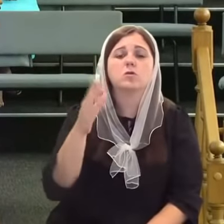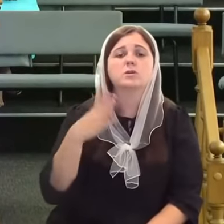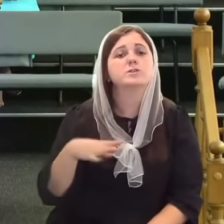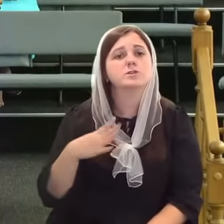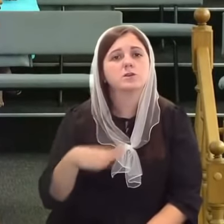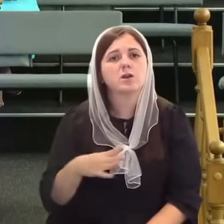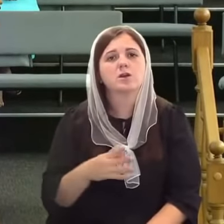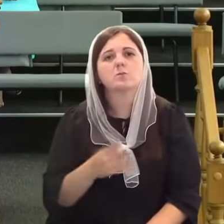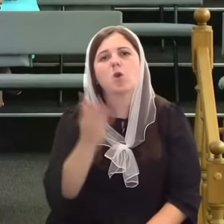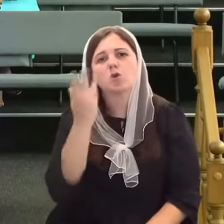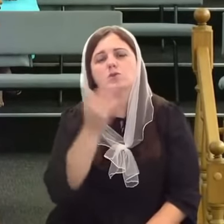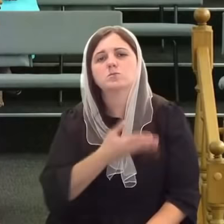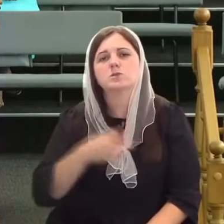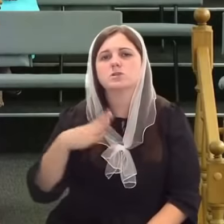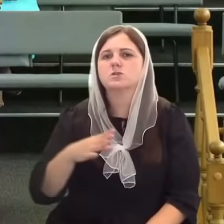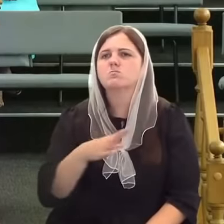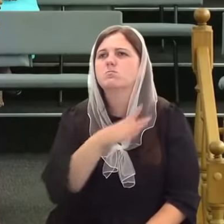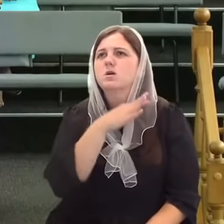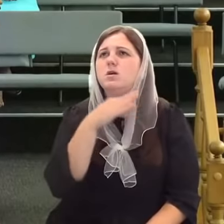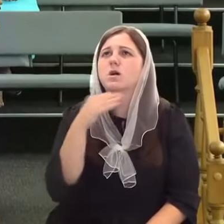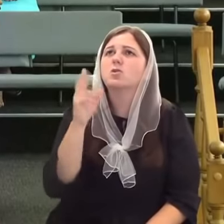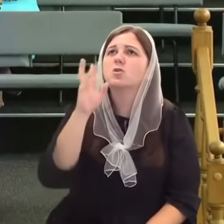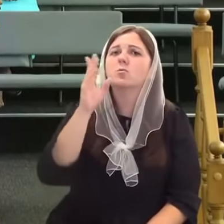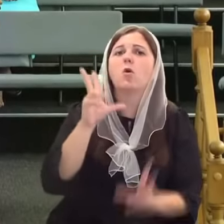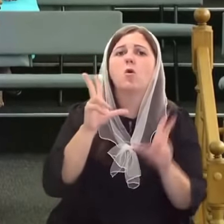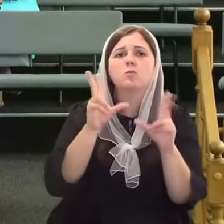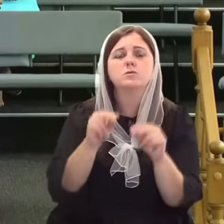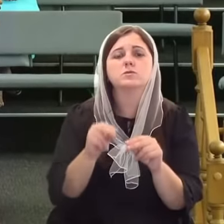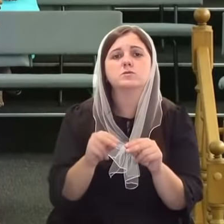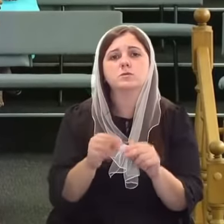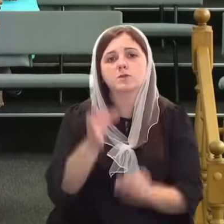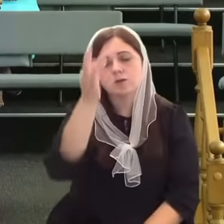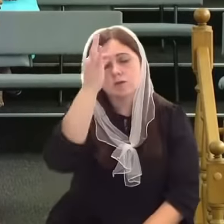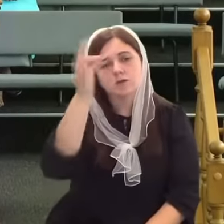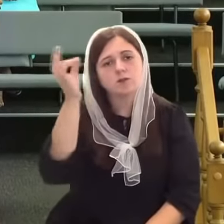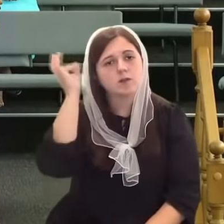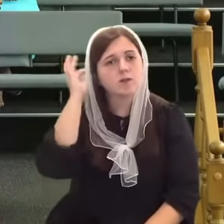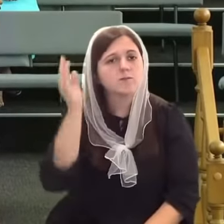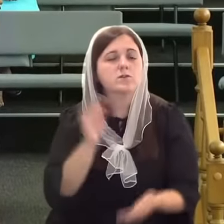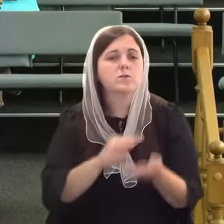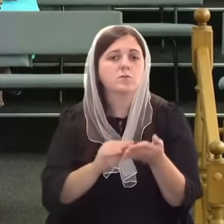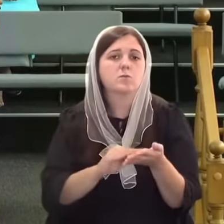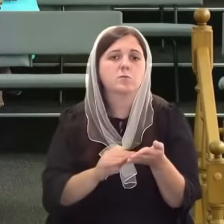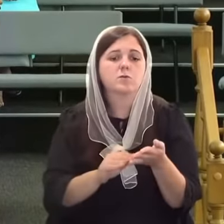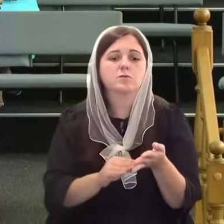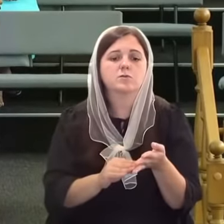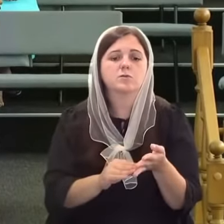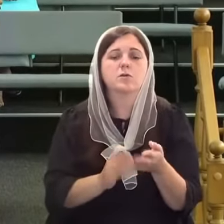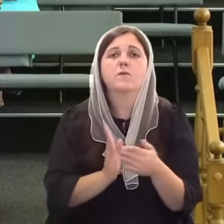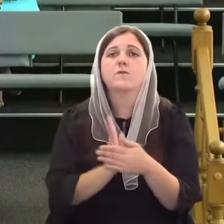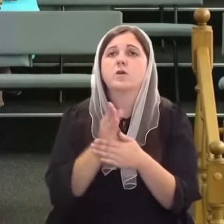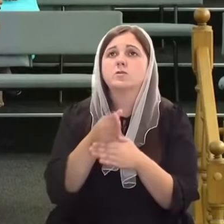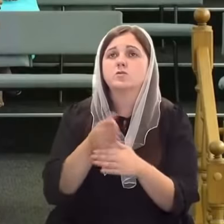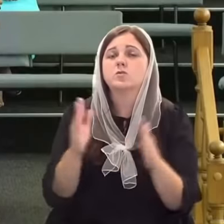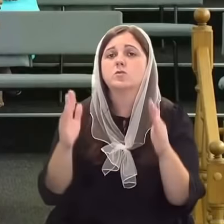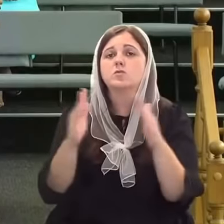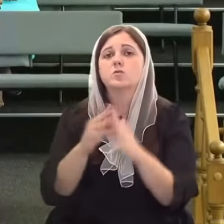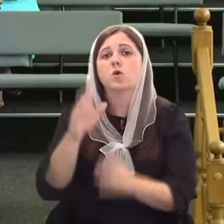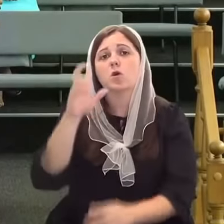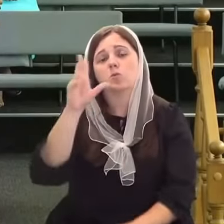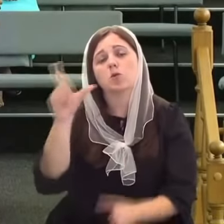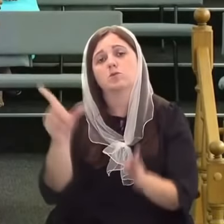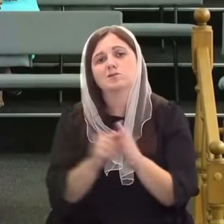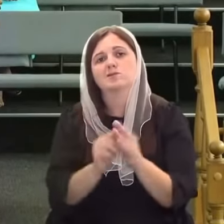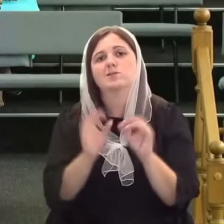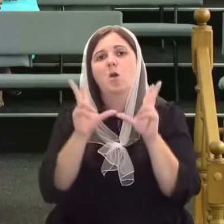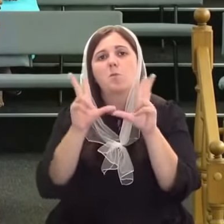очень много обещаем. И Давид говорил в Псалме 65, что «Войду в дом Божий с